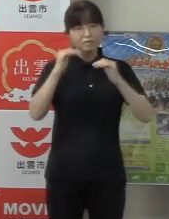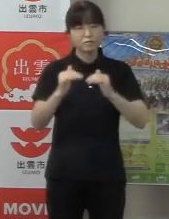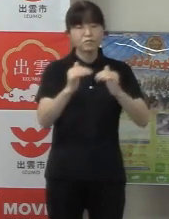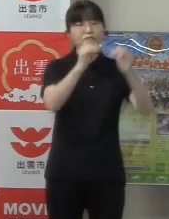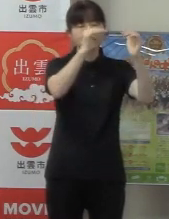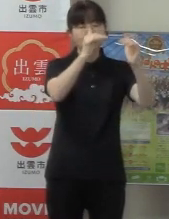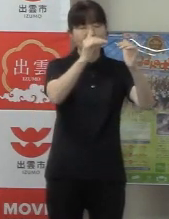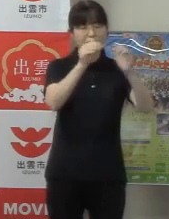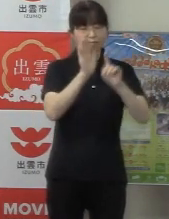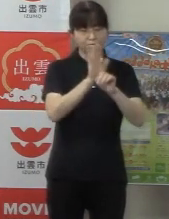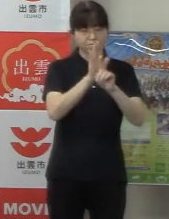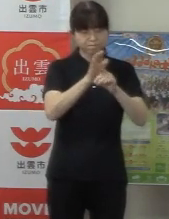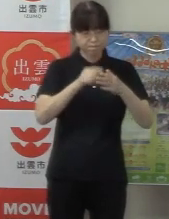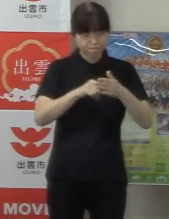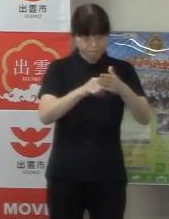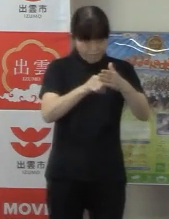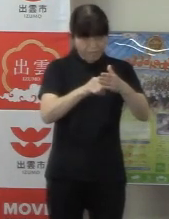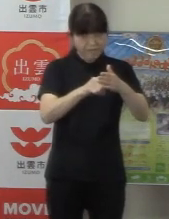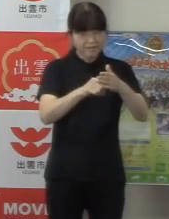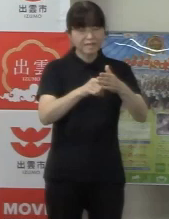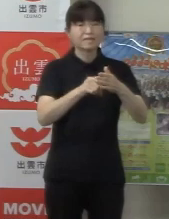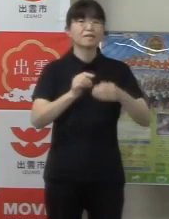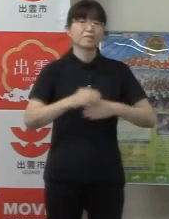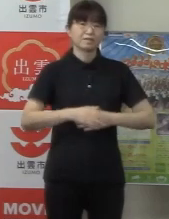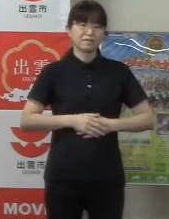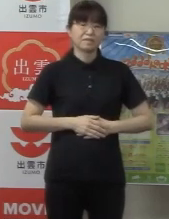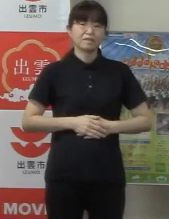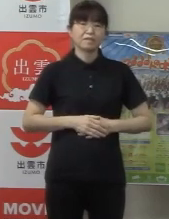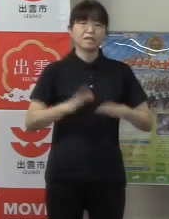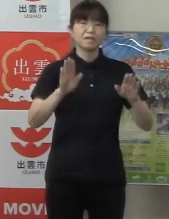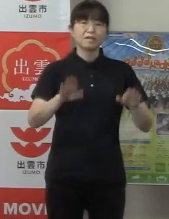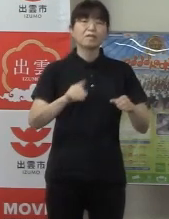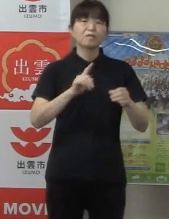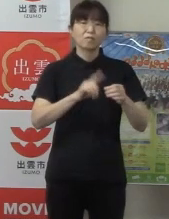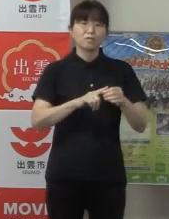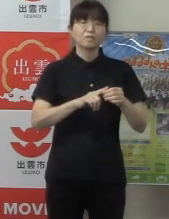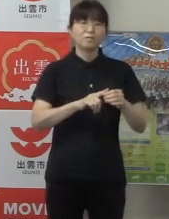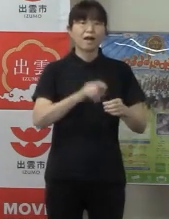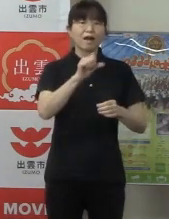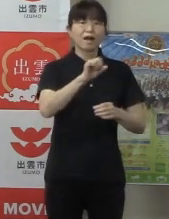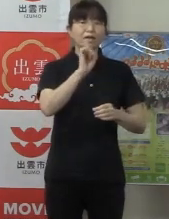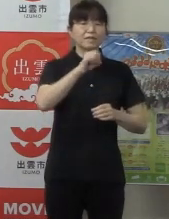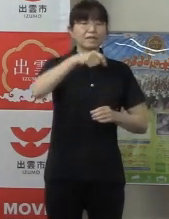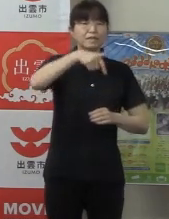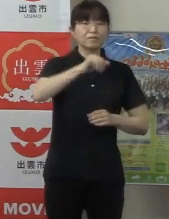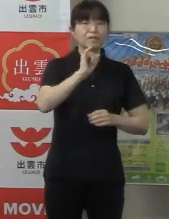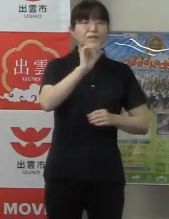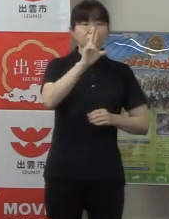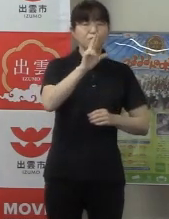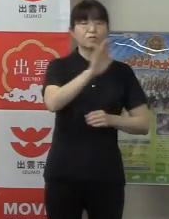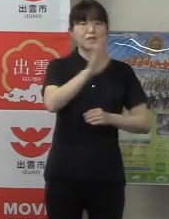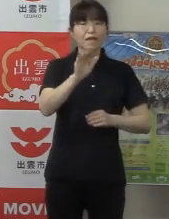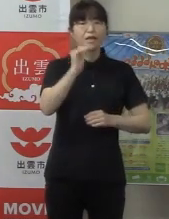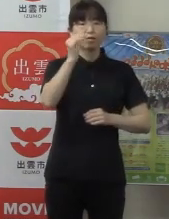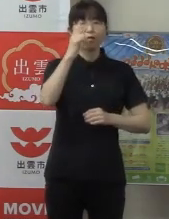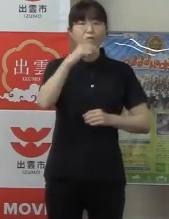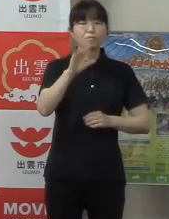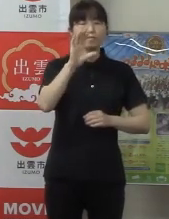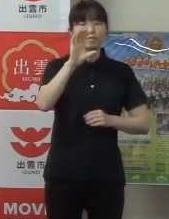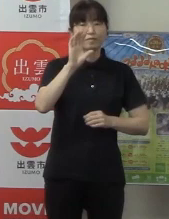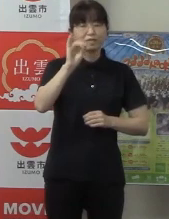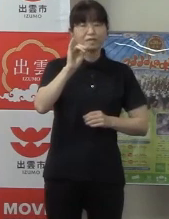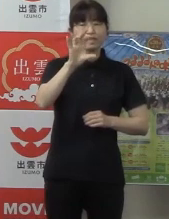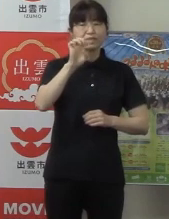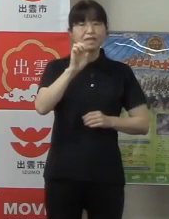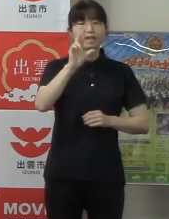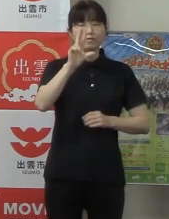貢献をいただいておるところであります。今回はアイフィルでコンチェルト未来につなぐ音楽神話